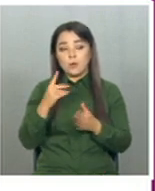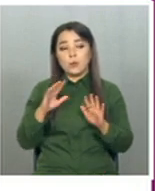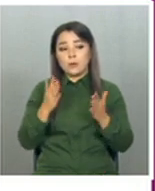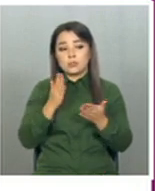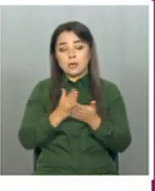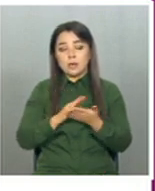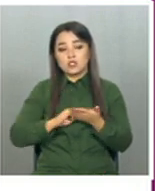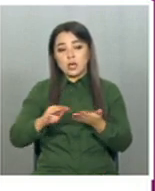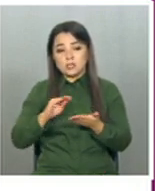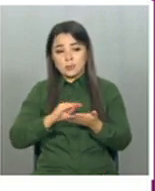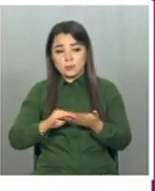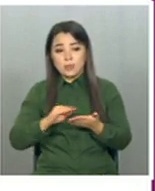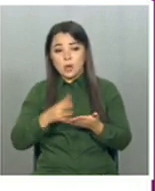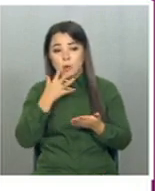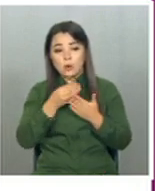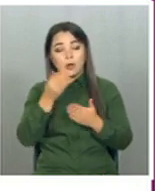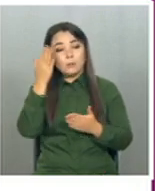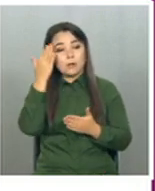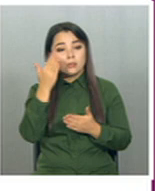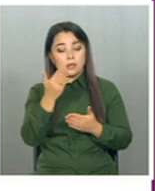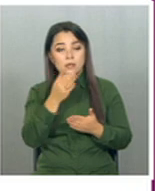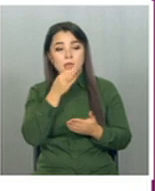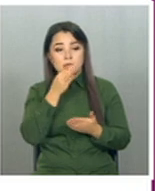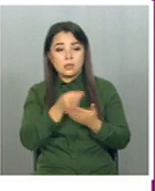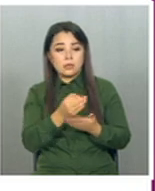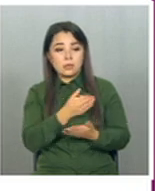жазып, өз пікіріңізді білдіріңіз.